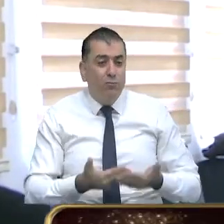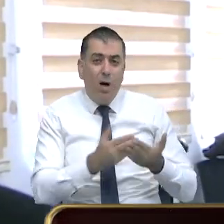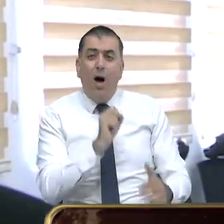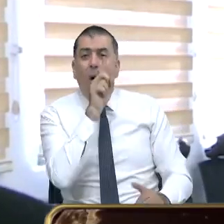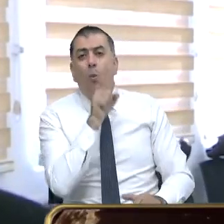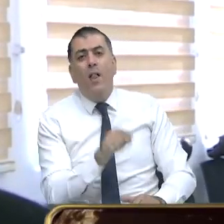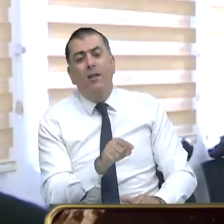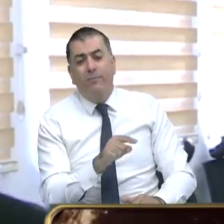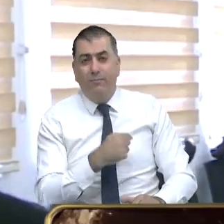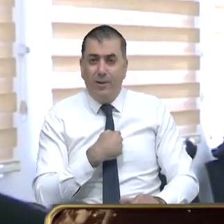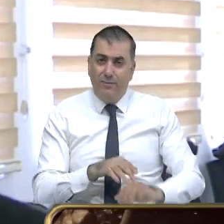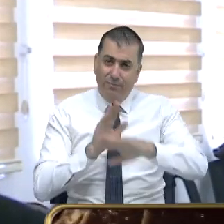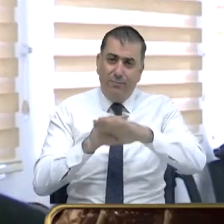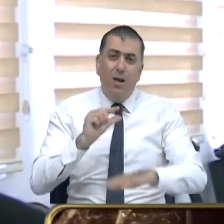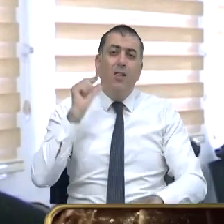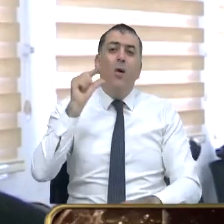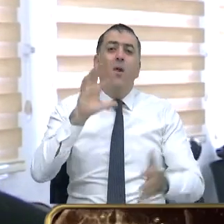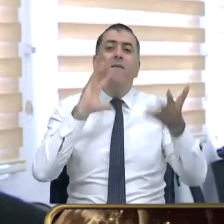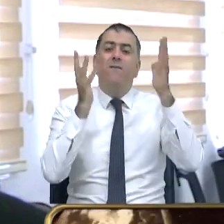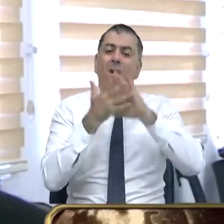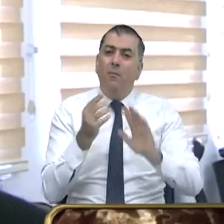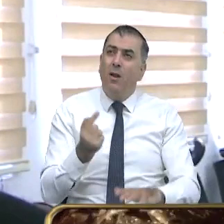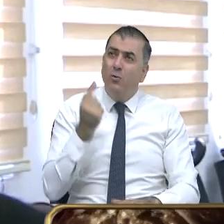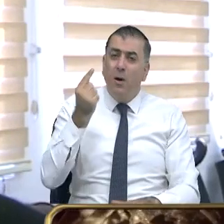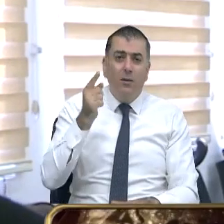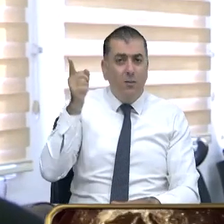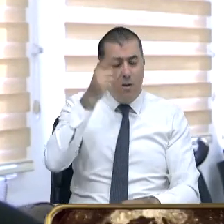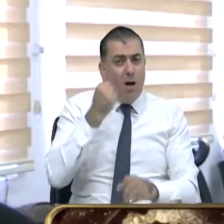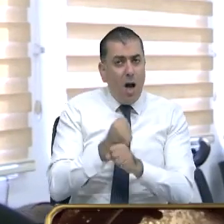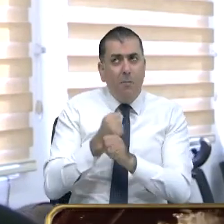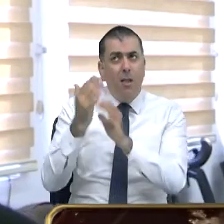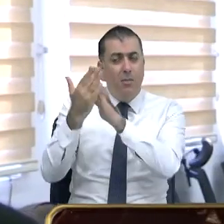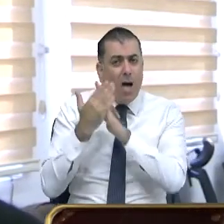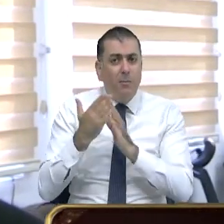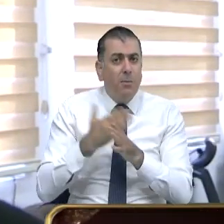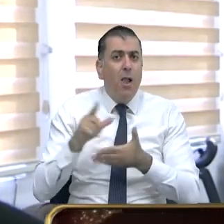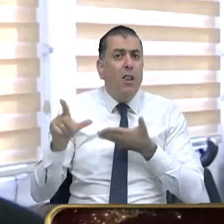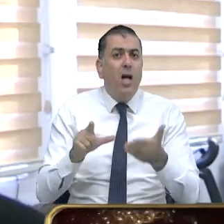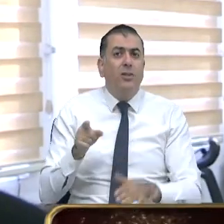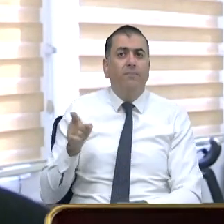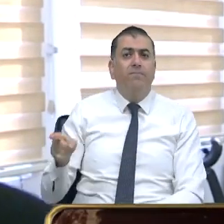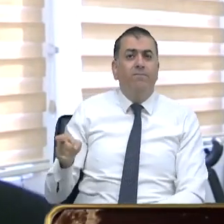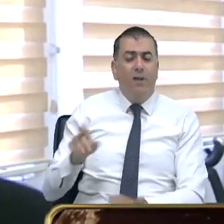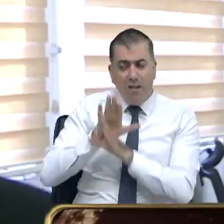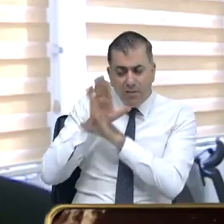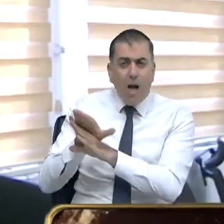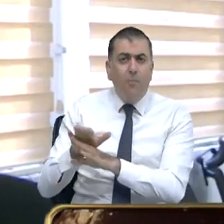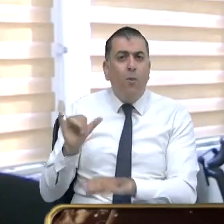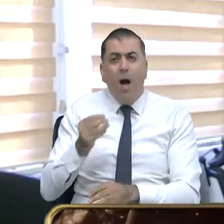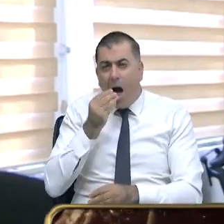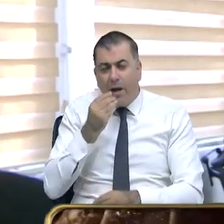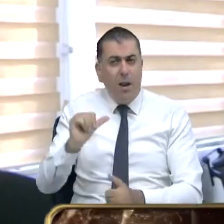وندعو طبعا المجتمع الدولي على تحمل مسؤوليات وفي دعم اللاجئين خاصه الخدمات الاساسيه